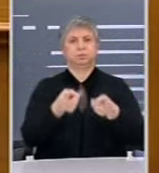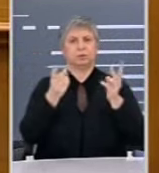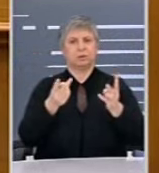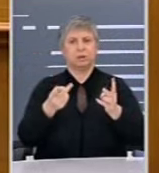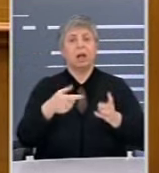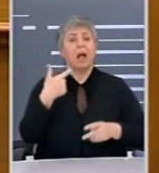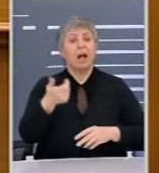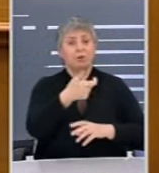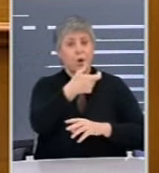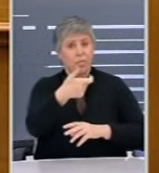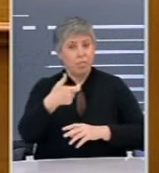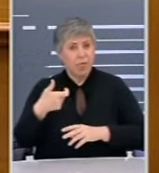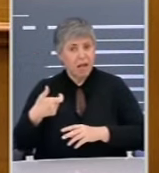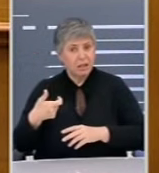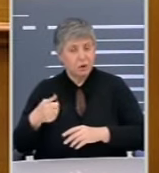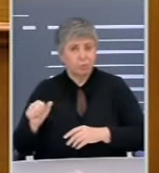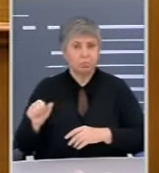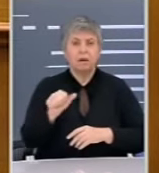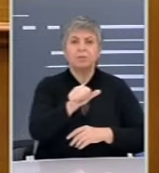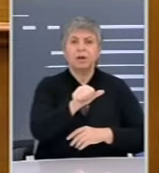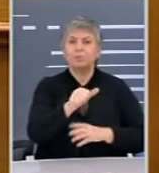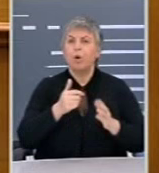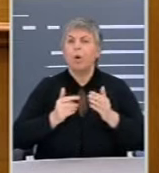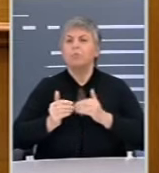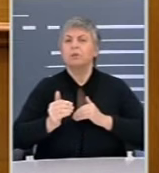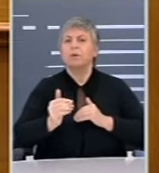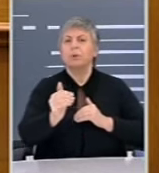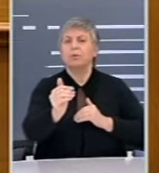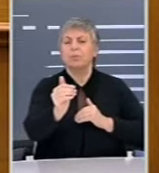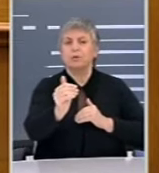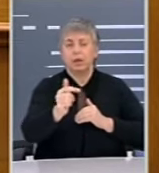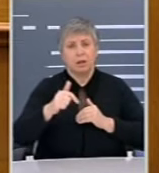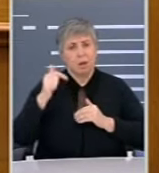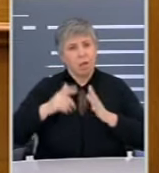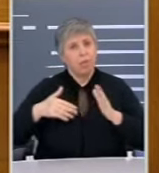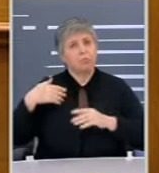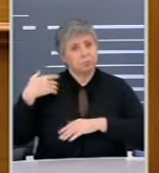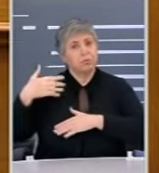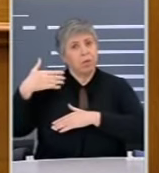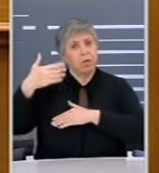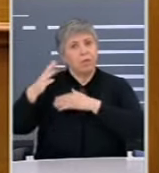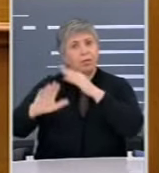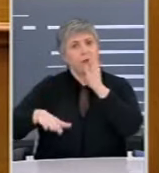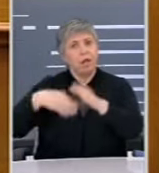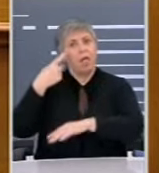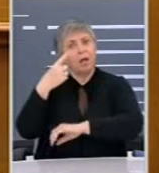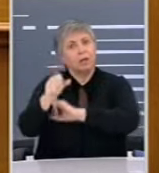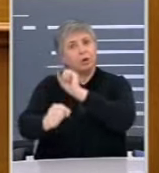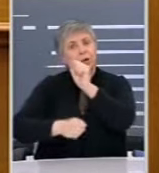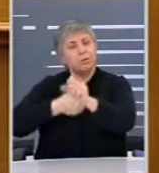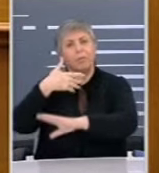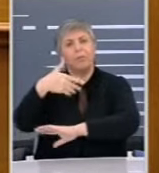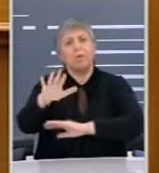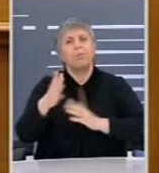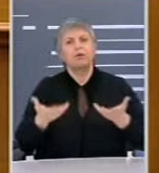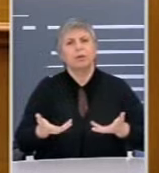πήραν θα τα επιστρέψουν και πότε σε αυτόν τον αιώνα στον επόμενο ή στο μεθεπόμενο τα